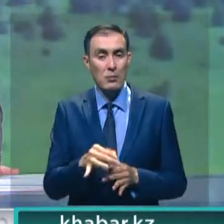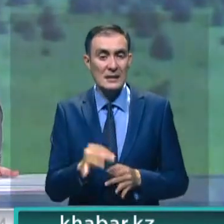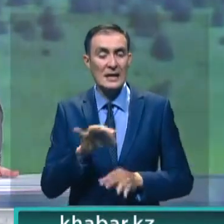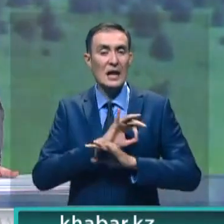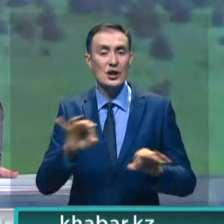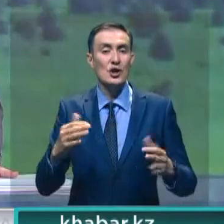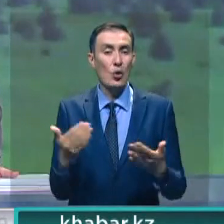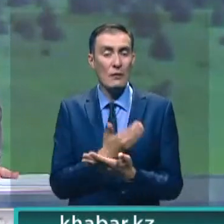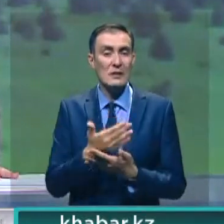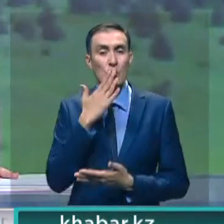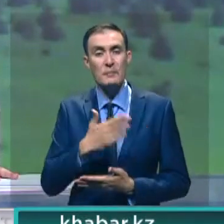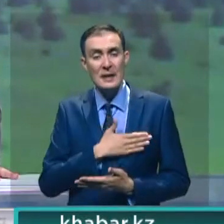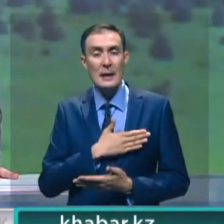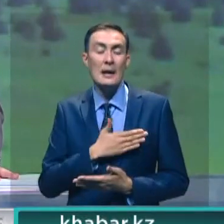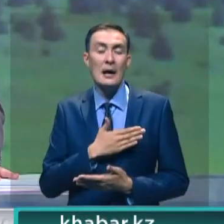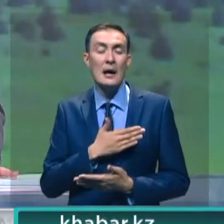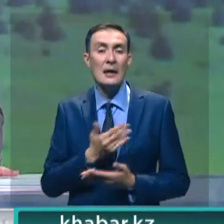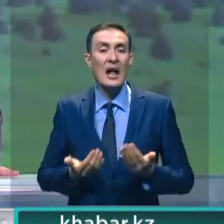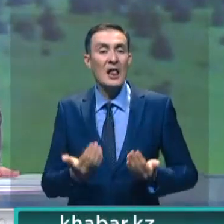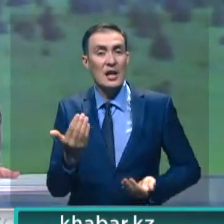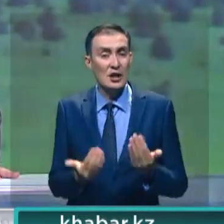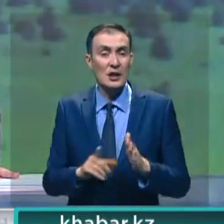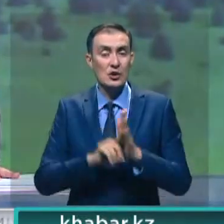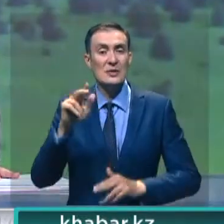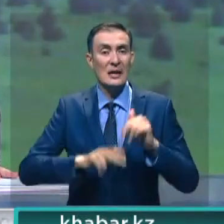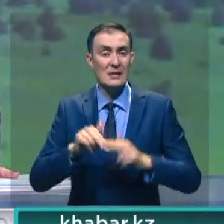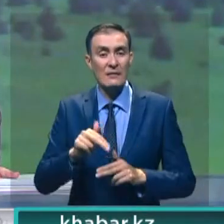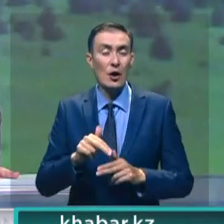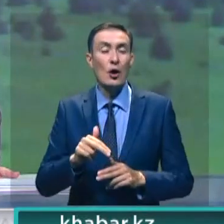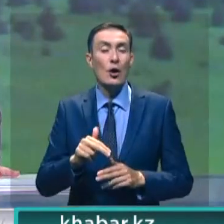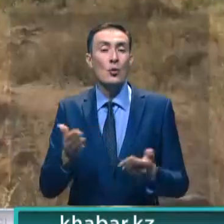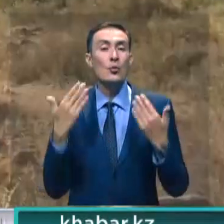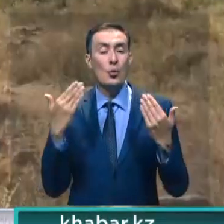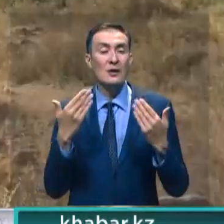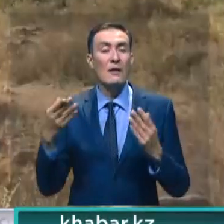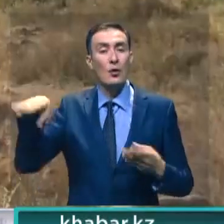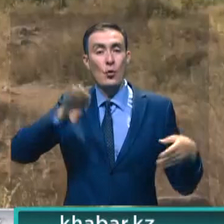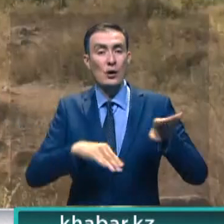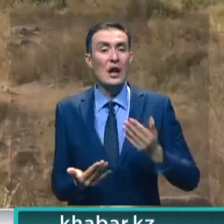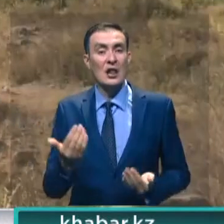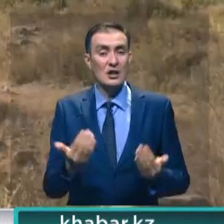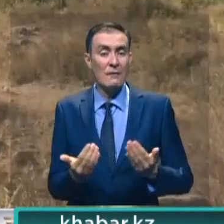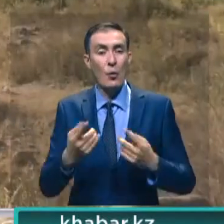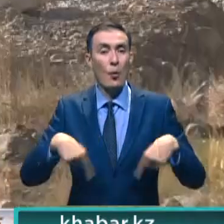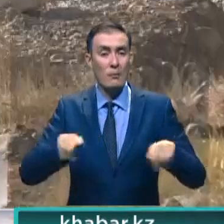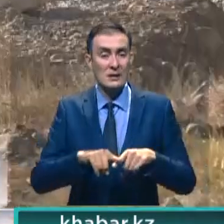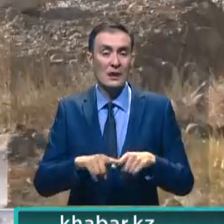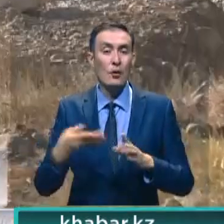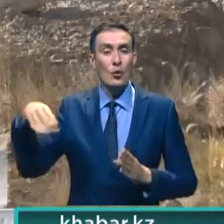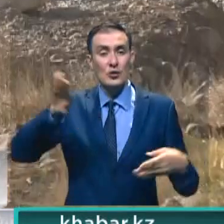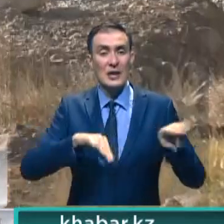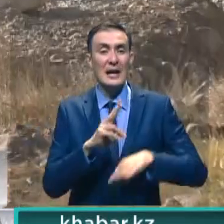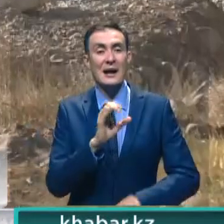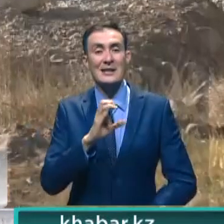это отличная новость для любителей покататься на лыжах. Там началось строительство курортного горнолыжного комплекса. Ущелье